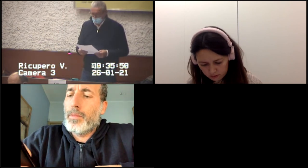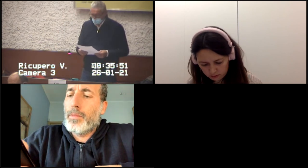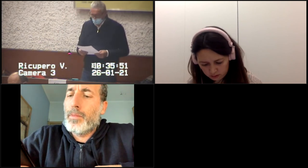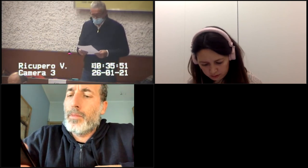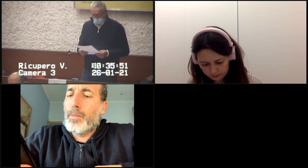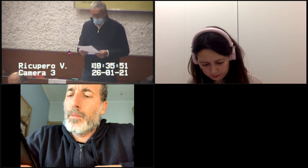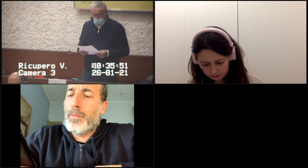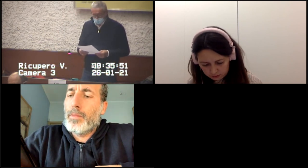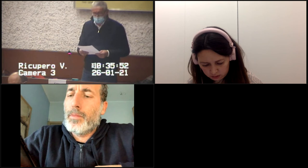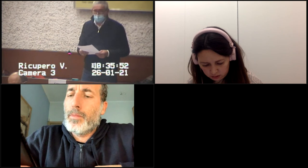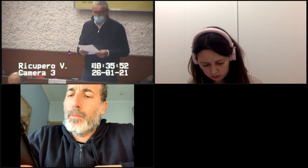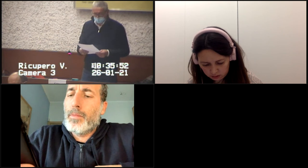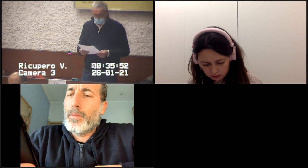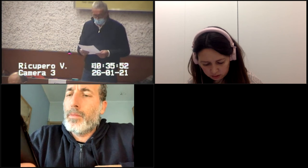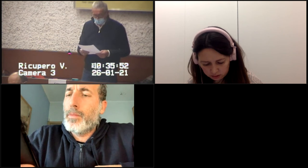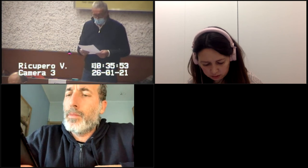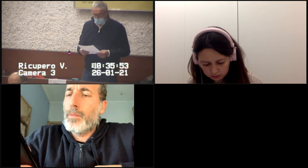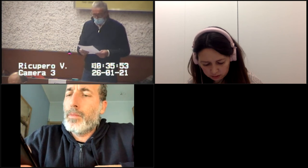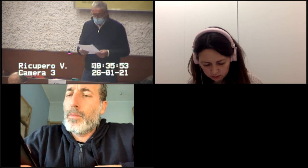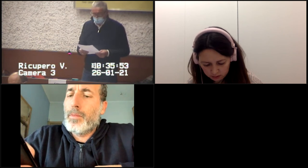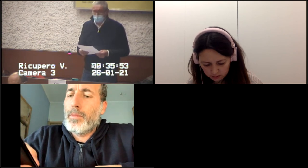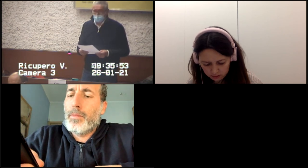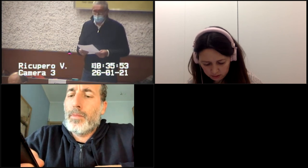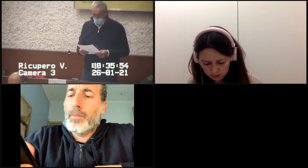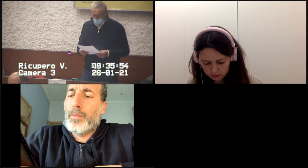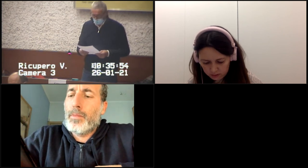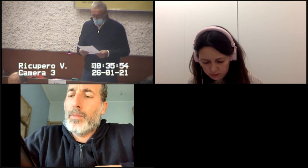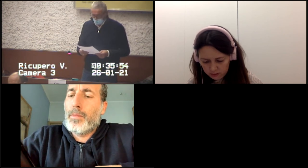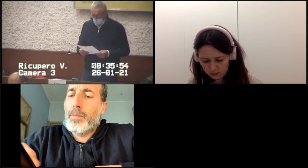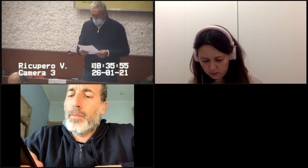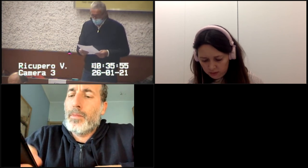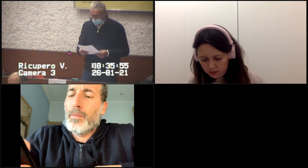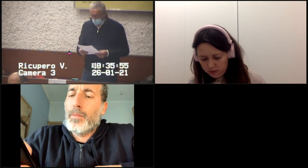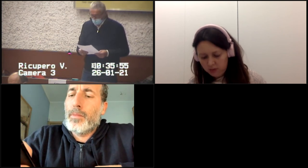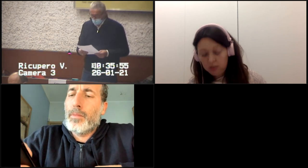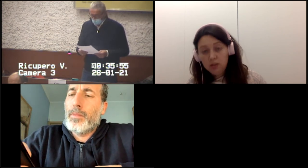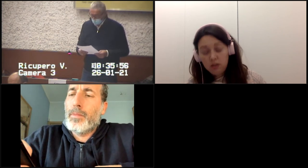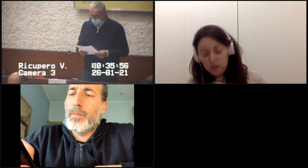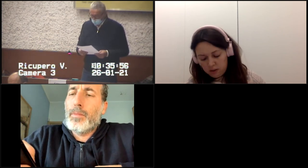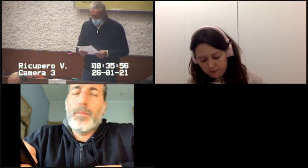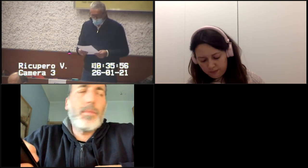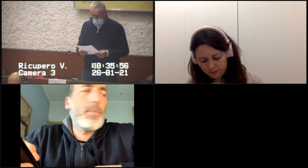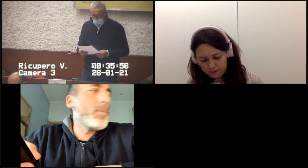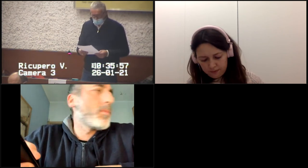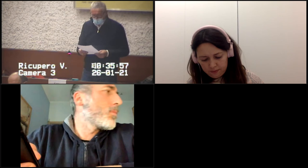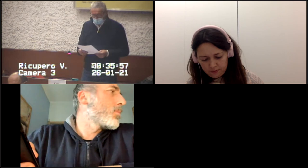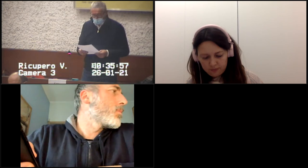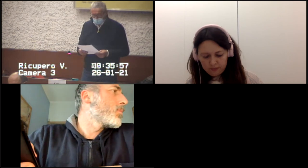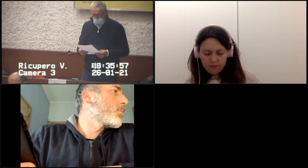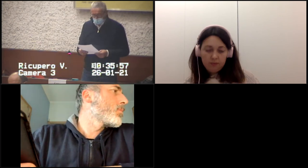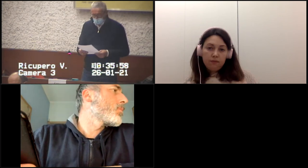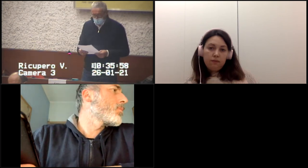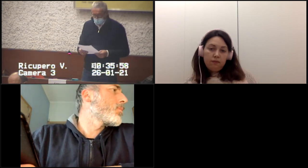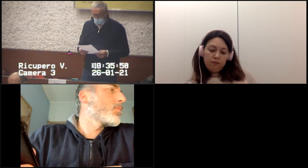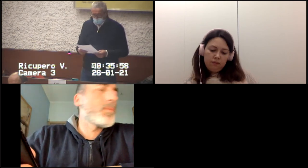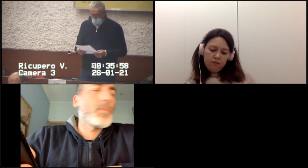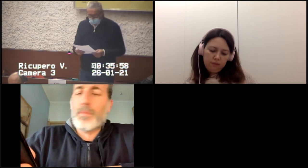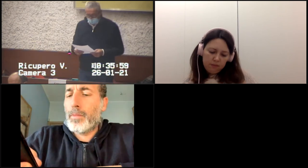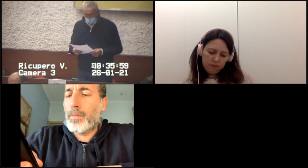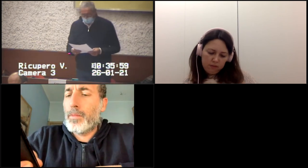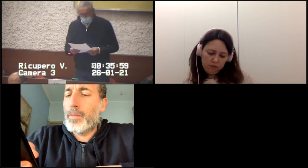sufficienti affinché si possa essere intitolata una via o un giardino pubblico, ma è possibile posizionare una targa commemorativa in